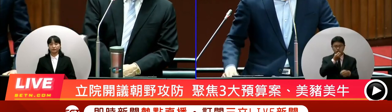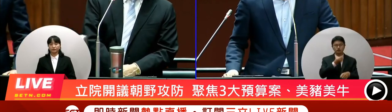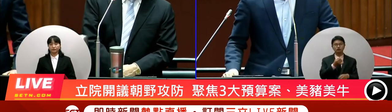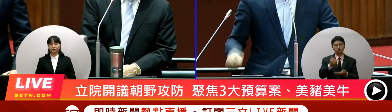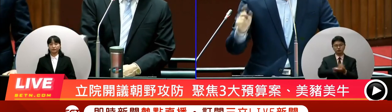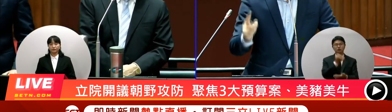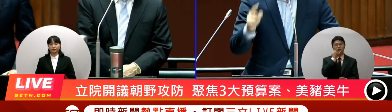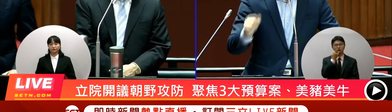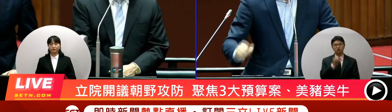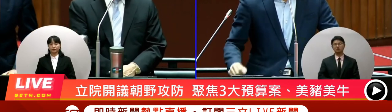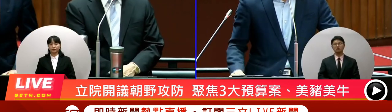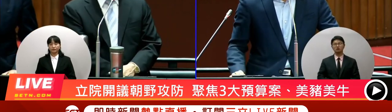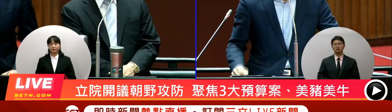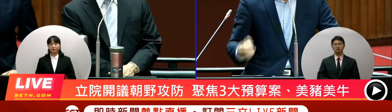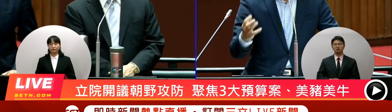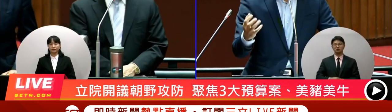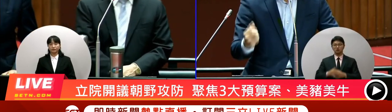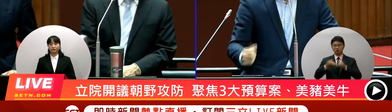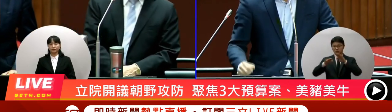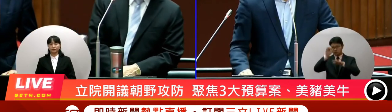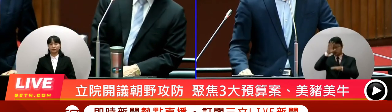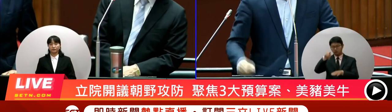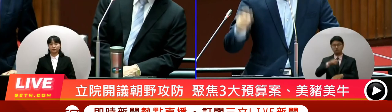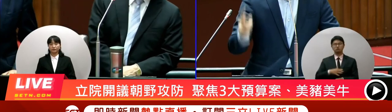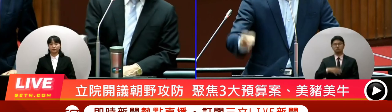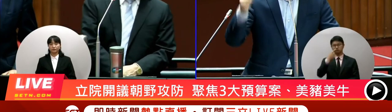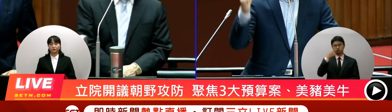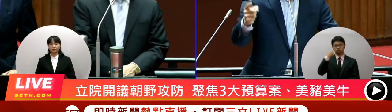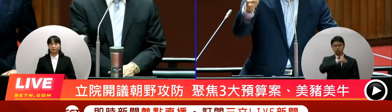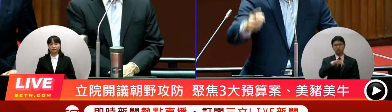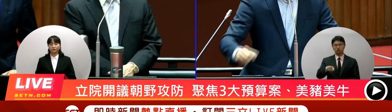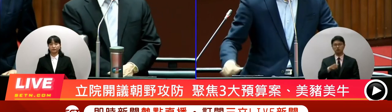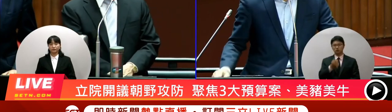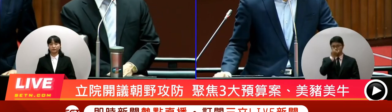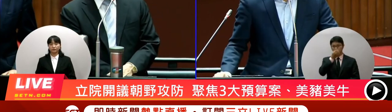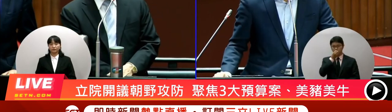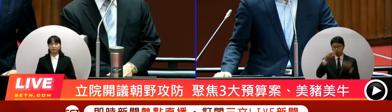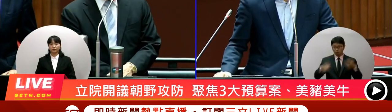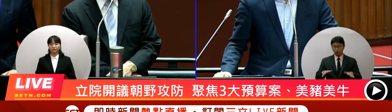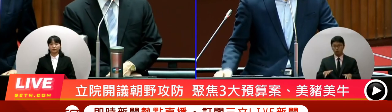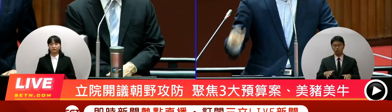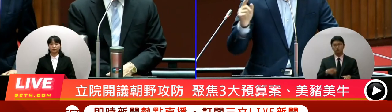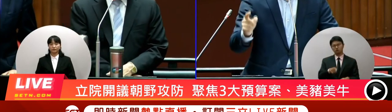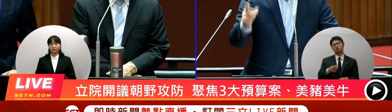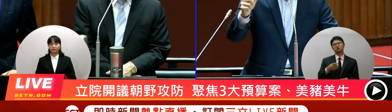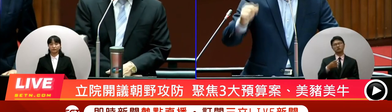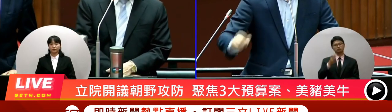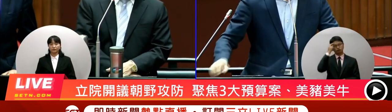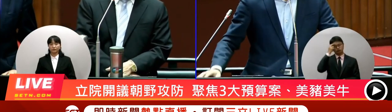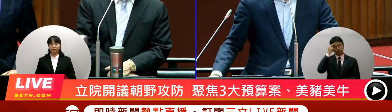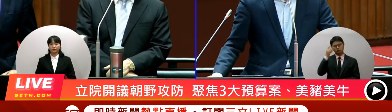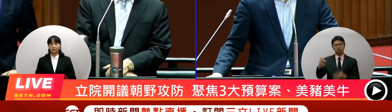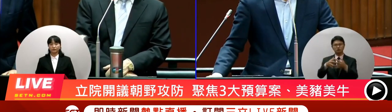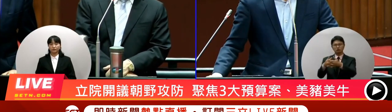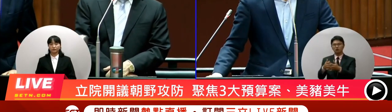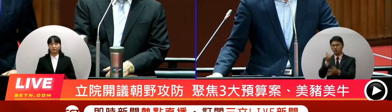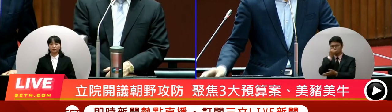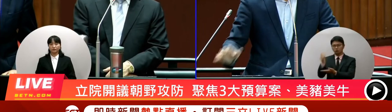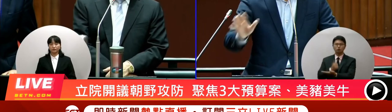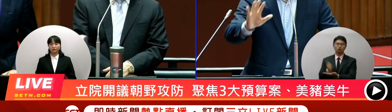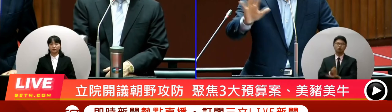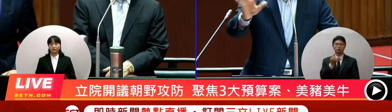是明知国人大量食用猪肉，却还要让台湾人民吃瘦肉精猪肉，这就是我们最大的不同。